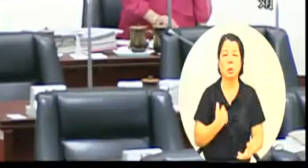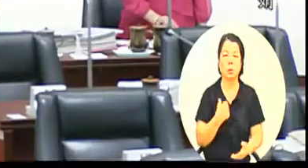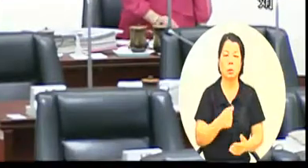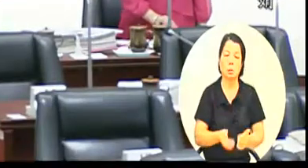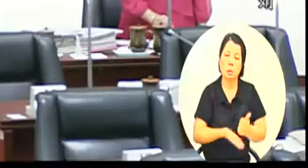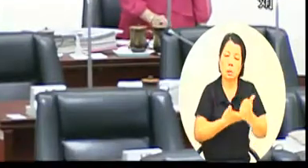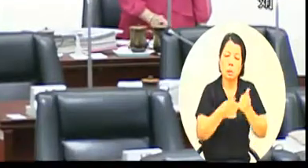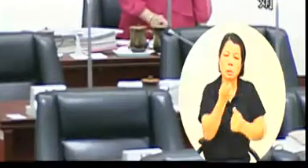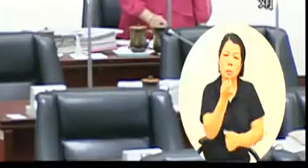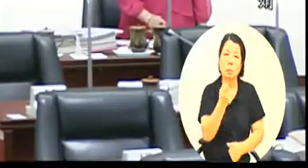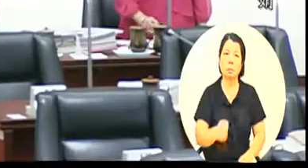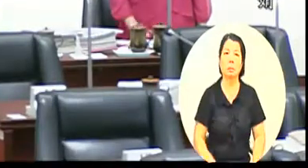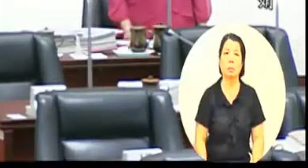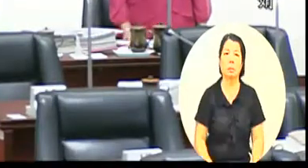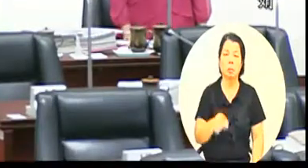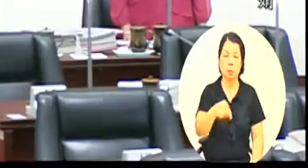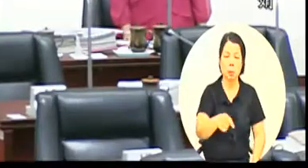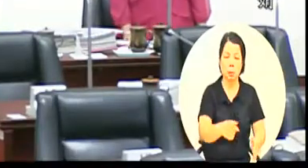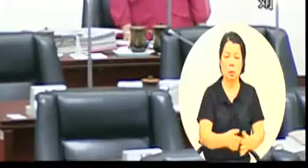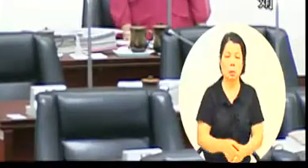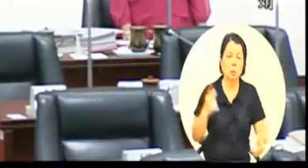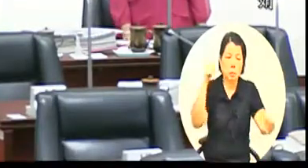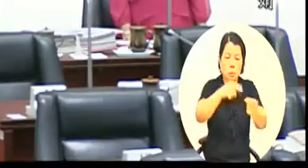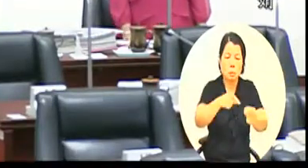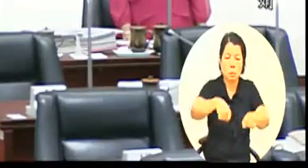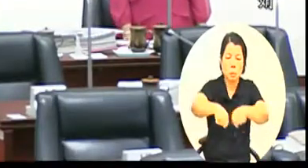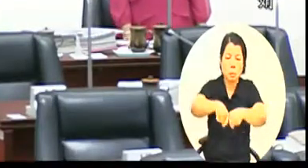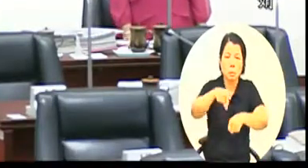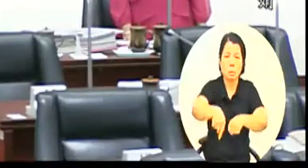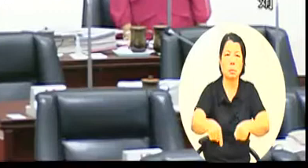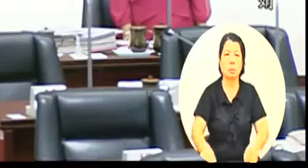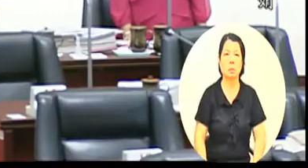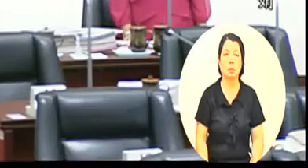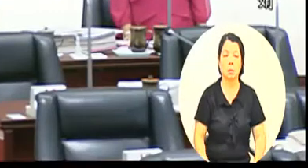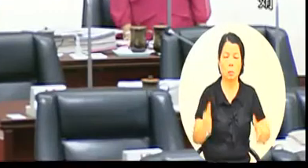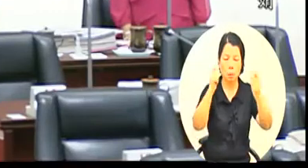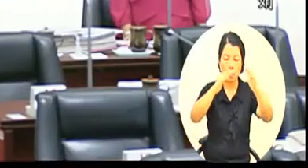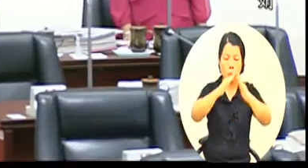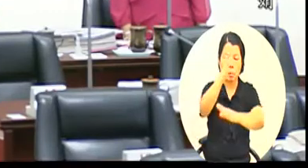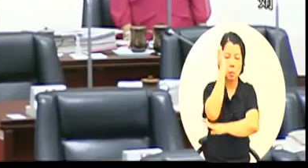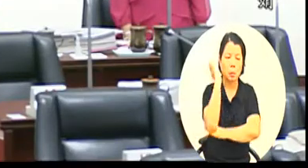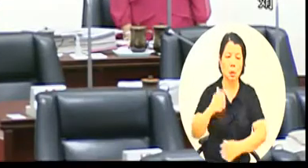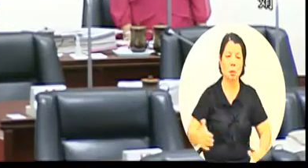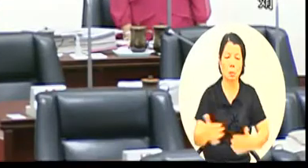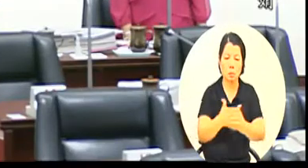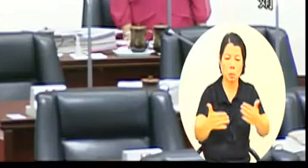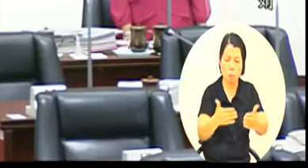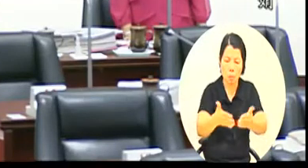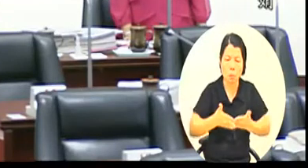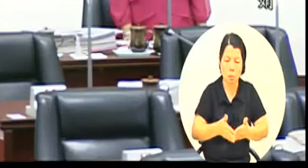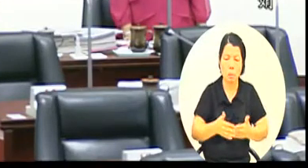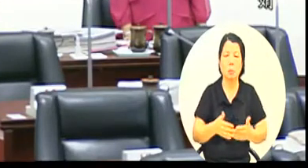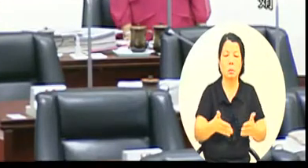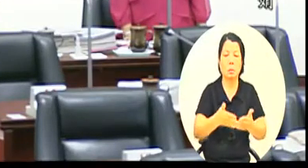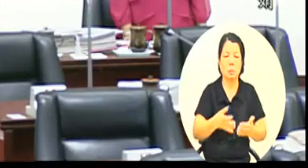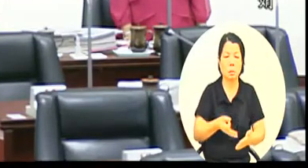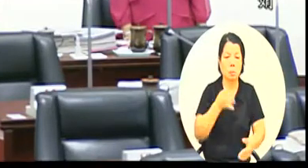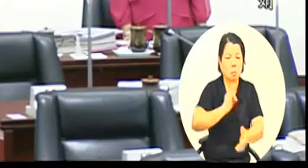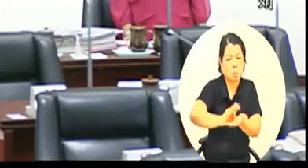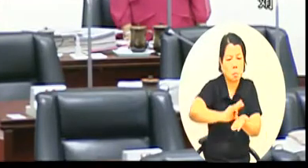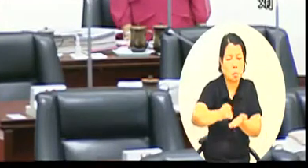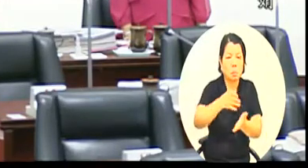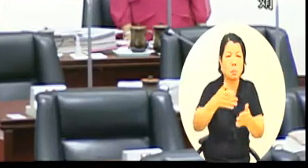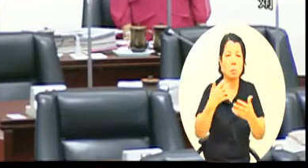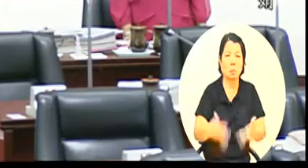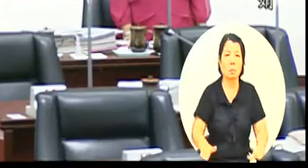以我们这一次的前瞻计划里面，高雄市的轨道交通要了很多钱，哦，